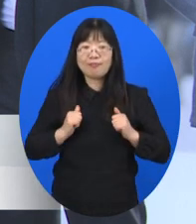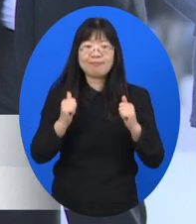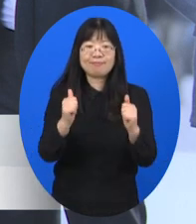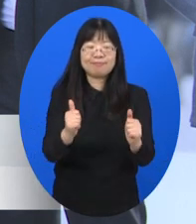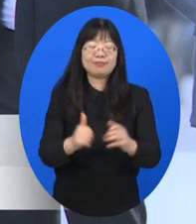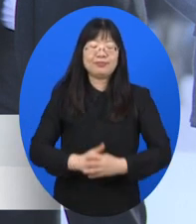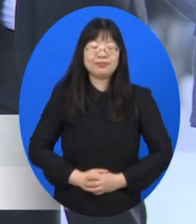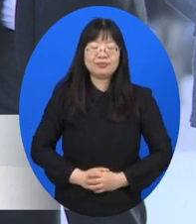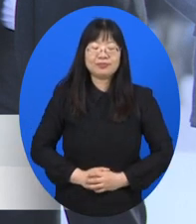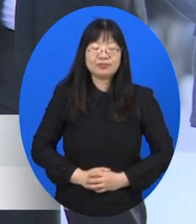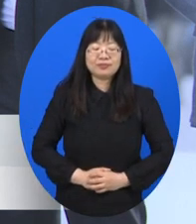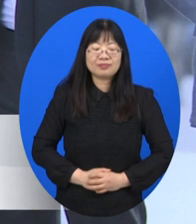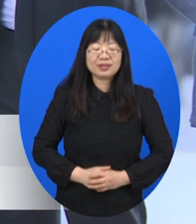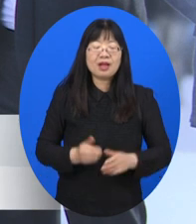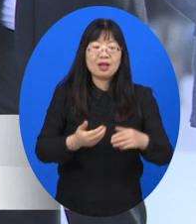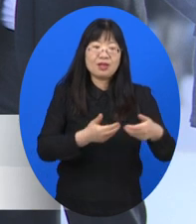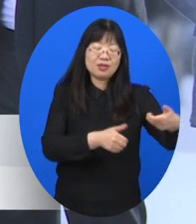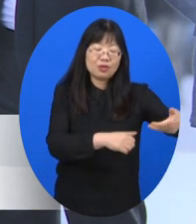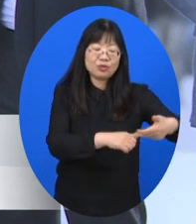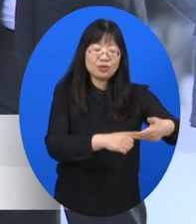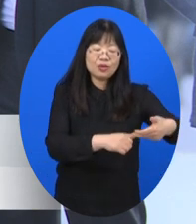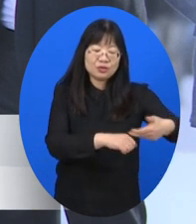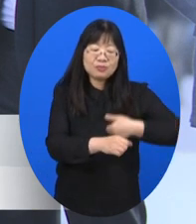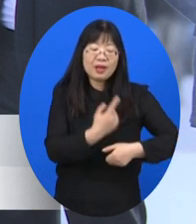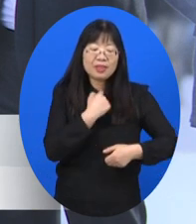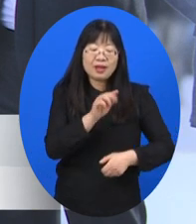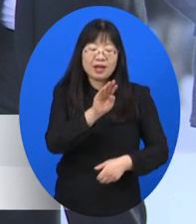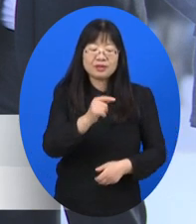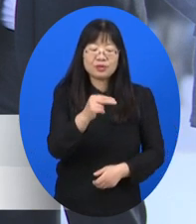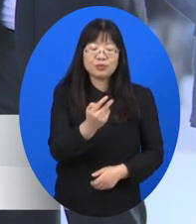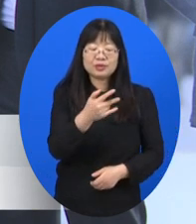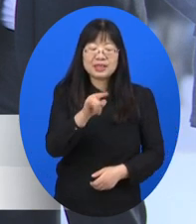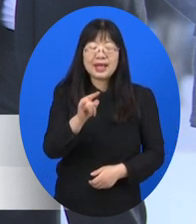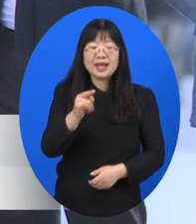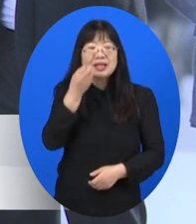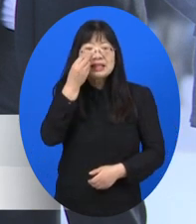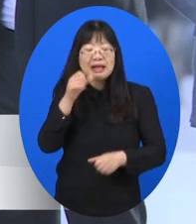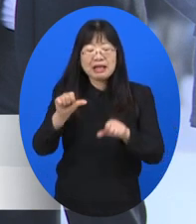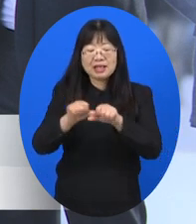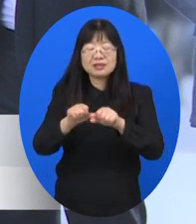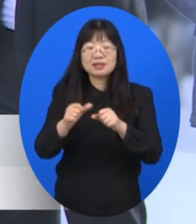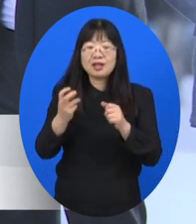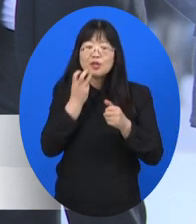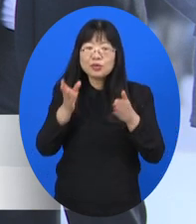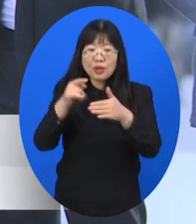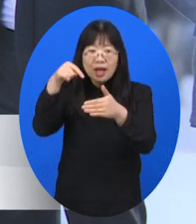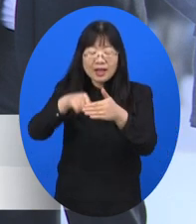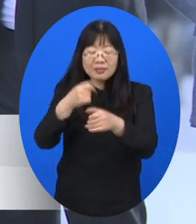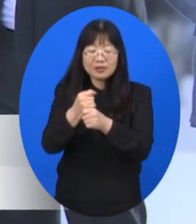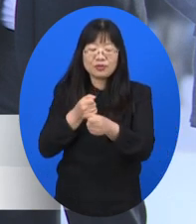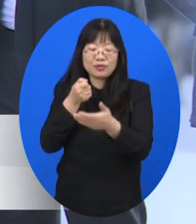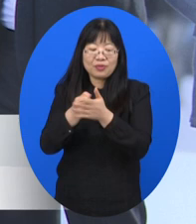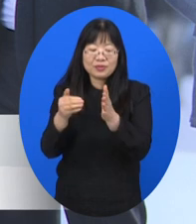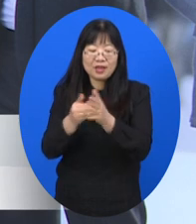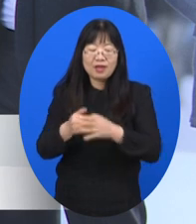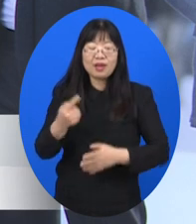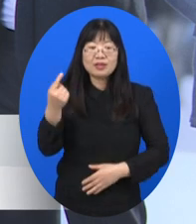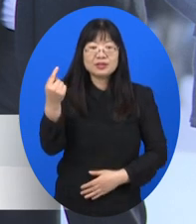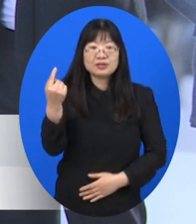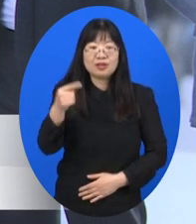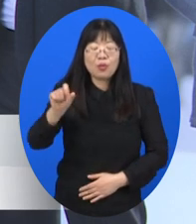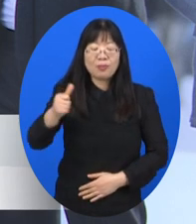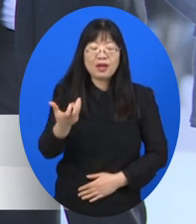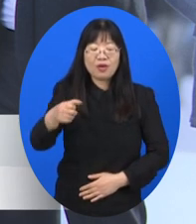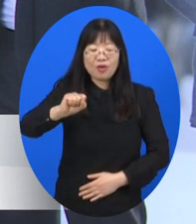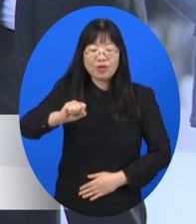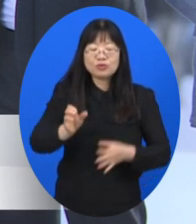나섰습니다. 수입에만 의지하던 반도체 희귀가스를 도내에서 생산하기로 한 건데요. 이를 위해 1,500억 원 규모의